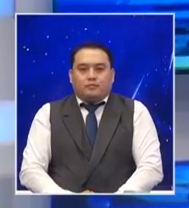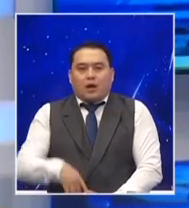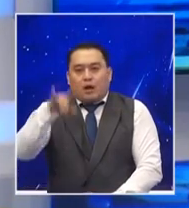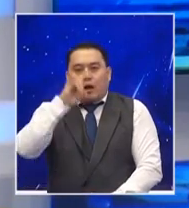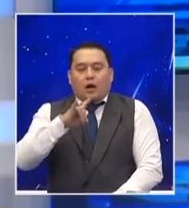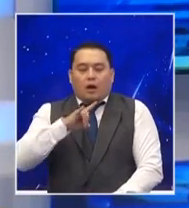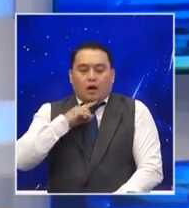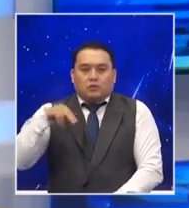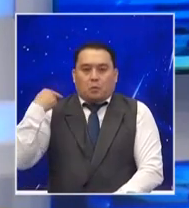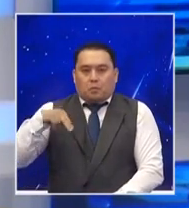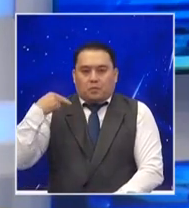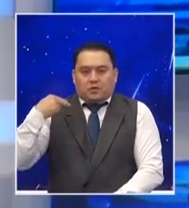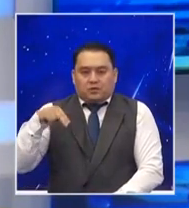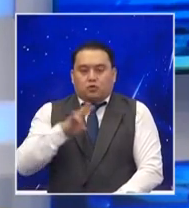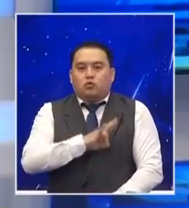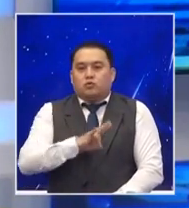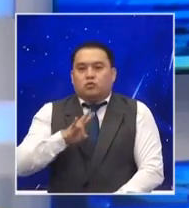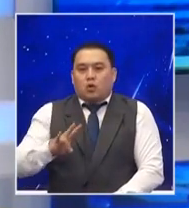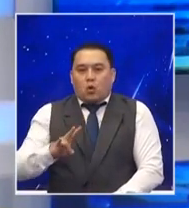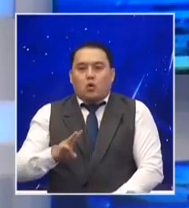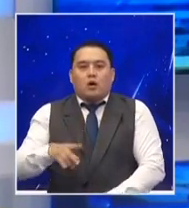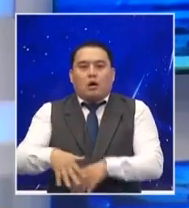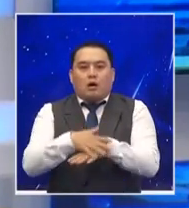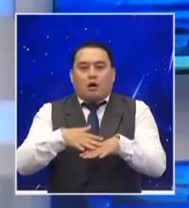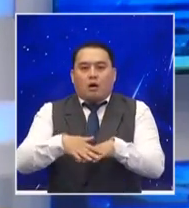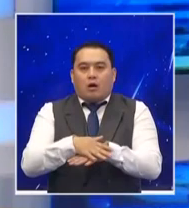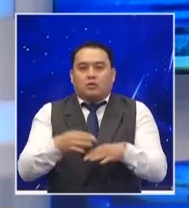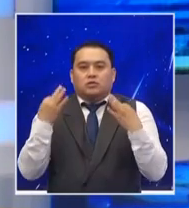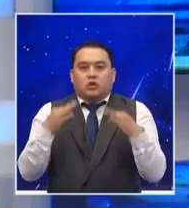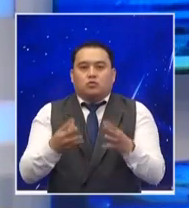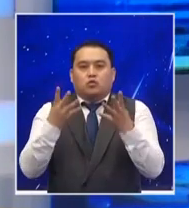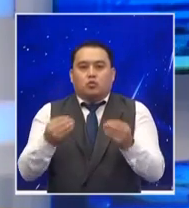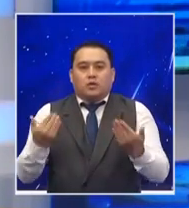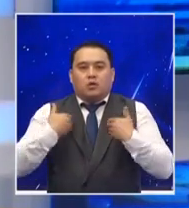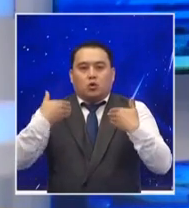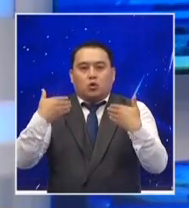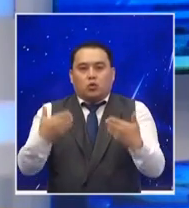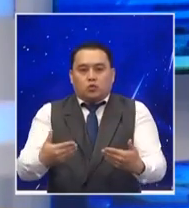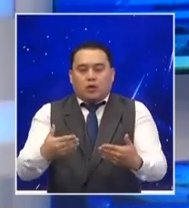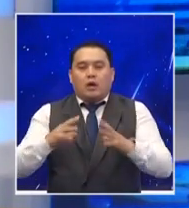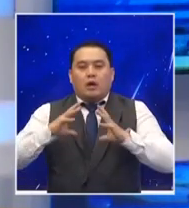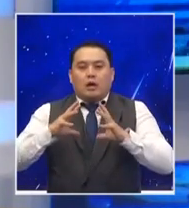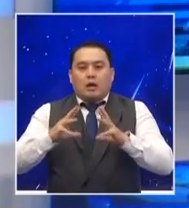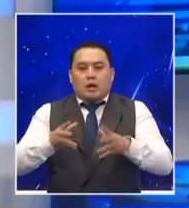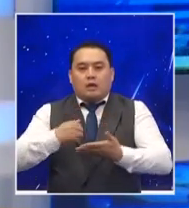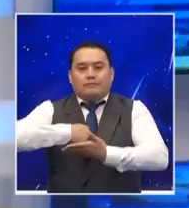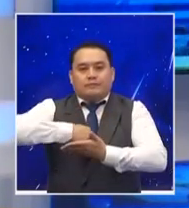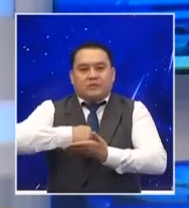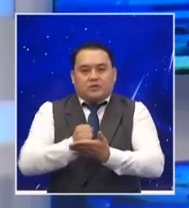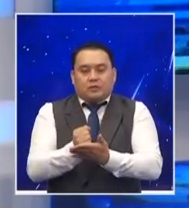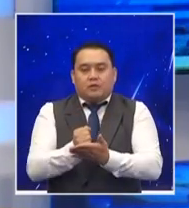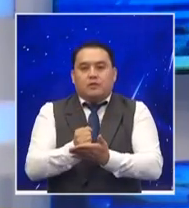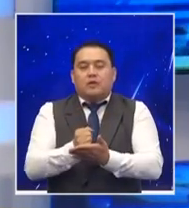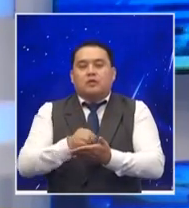Қазақстан Республикасы тұңғыш президенті отандастарды тәуелсіздік күнімен құттықтады. Әлем картасына Қазақстан атын ойып